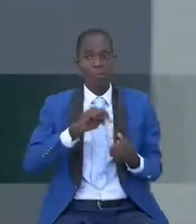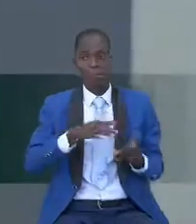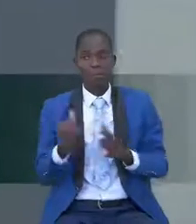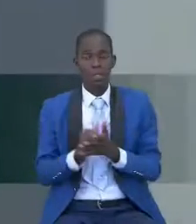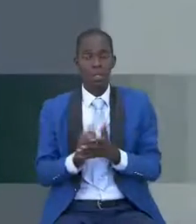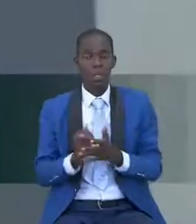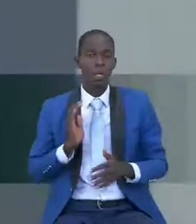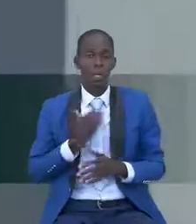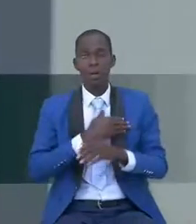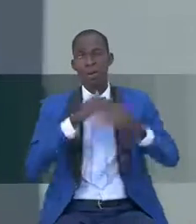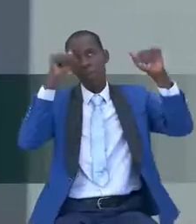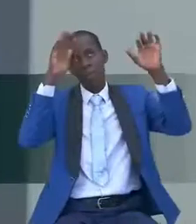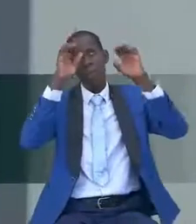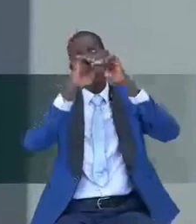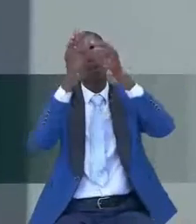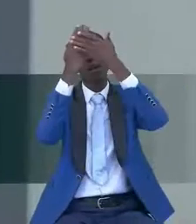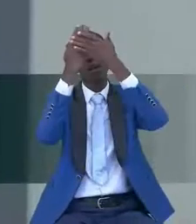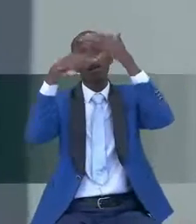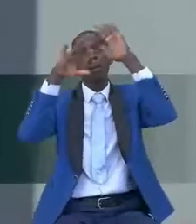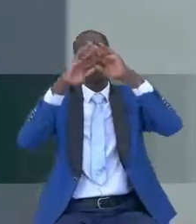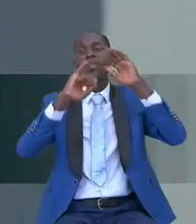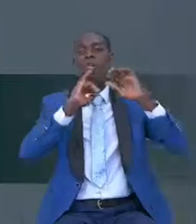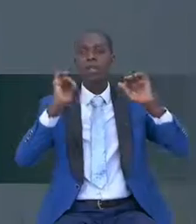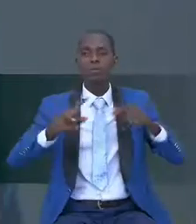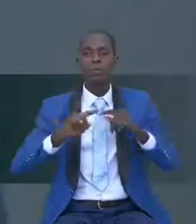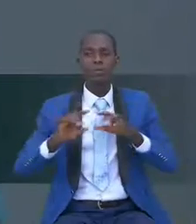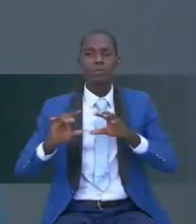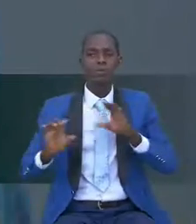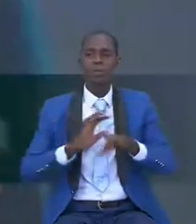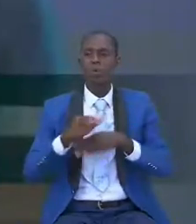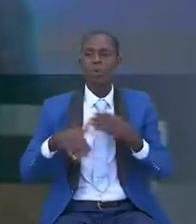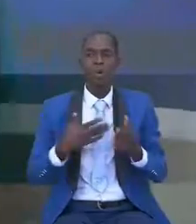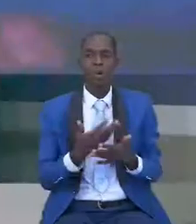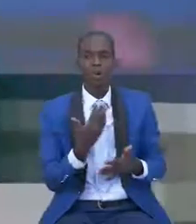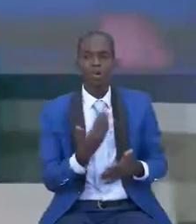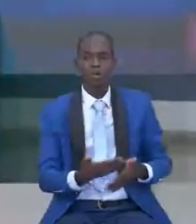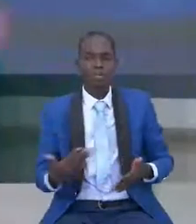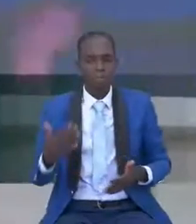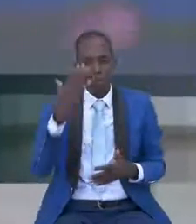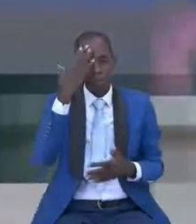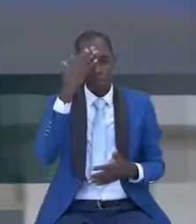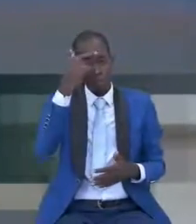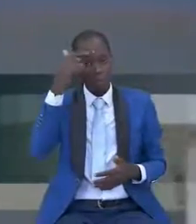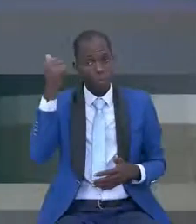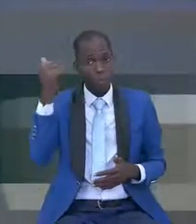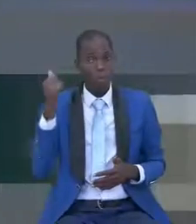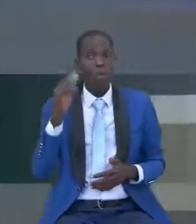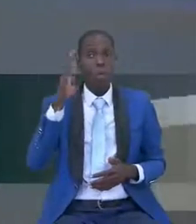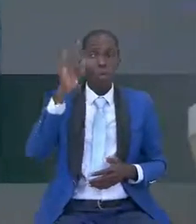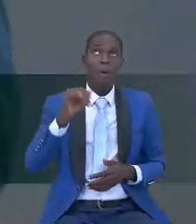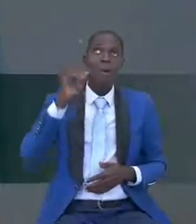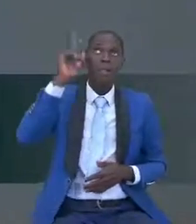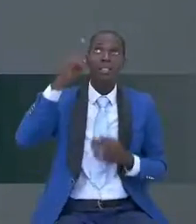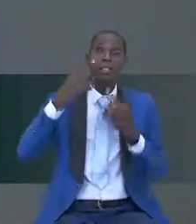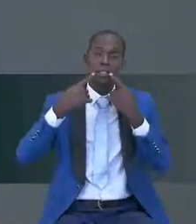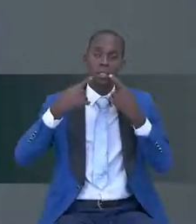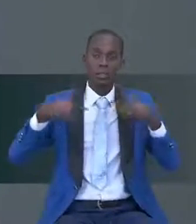aux cieux, est capable de faire toutes choses. Parce que par sa déclaration,